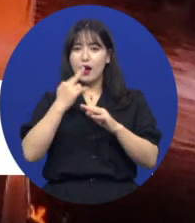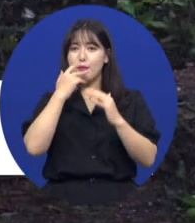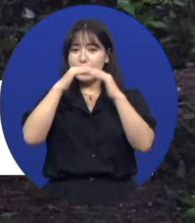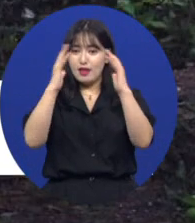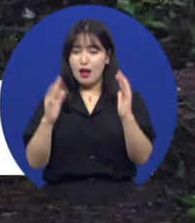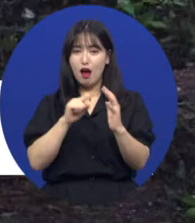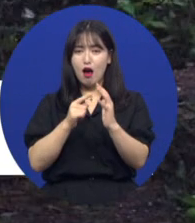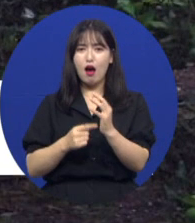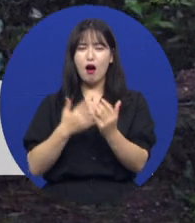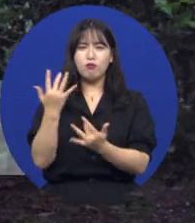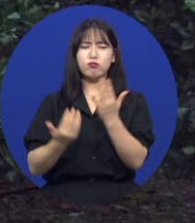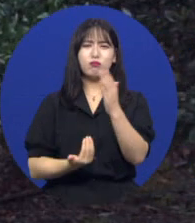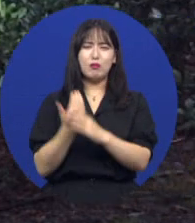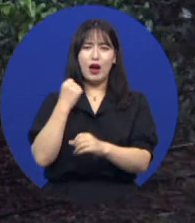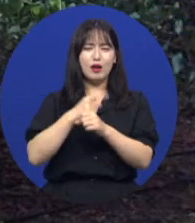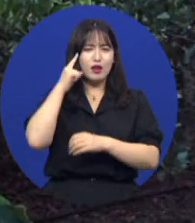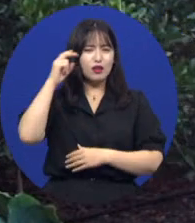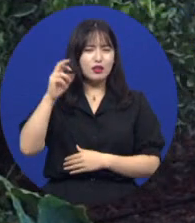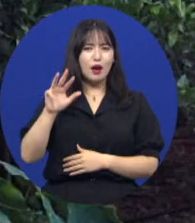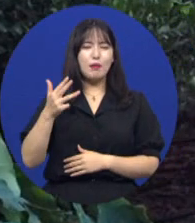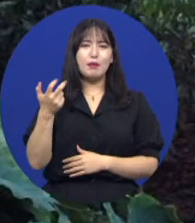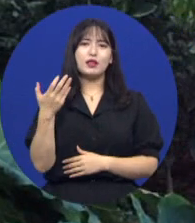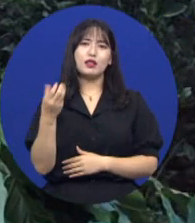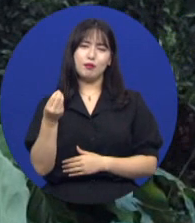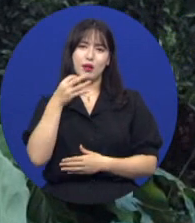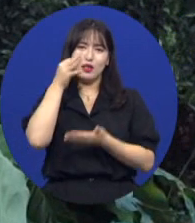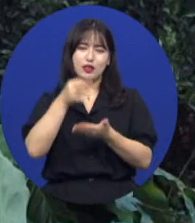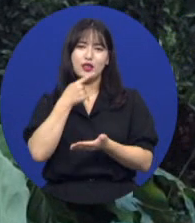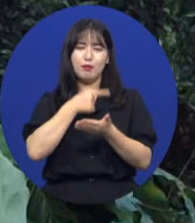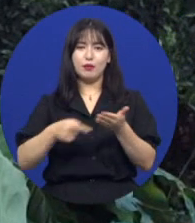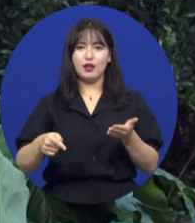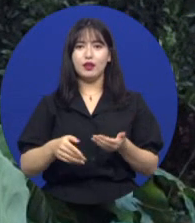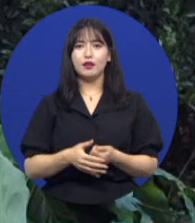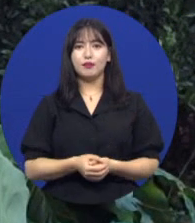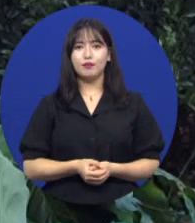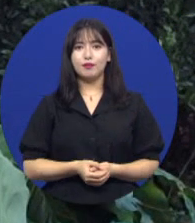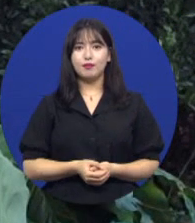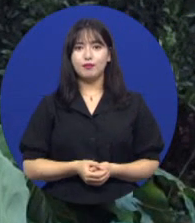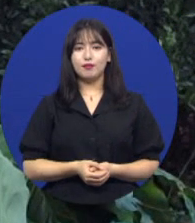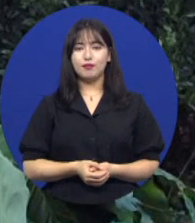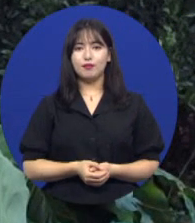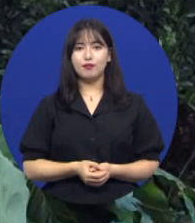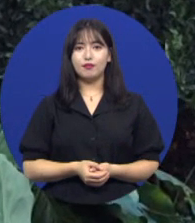창고에 불이 나 소방서 추산 870만 원의 재산피해가 났습니다